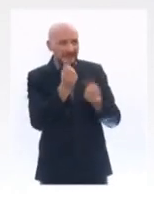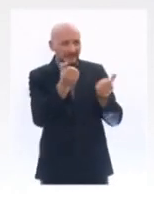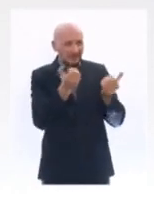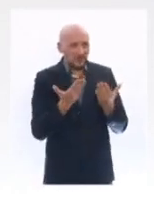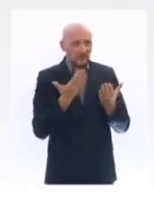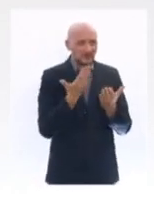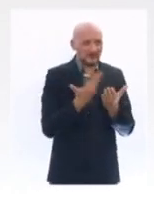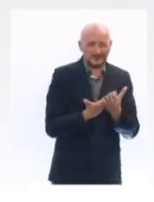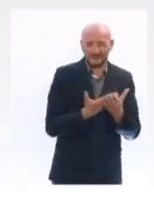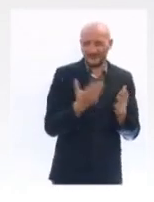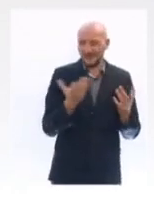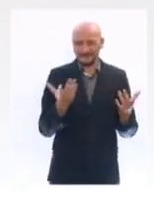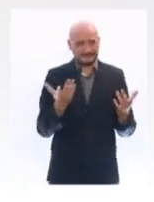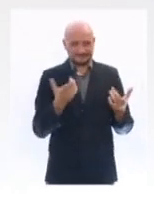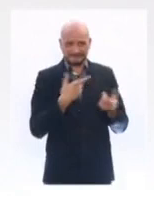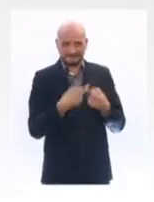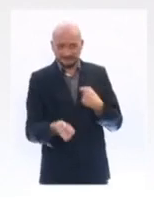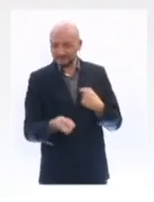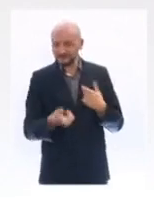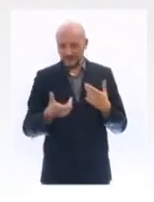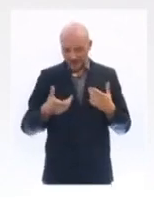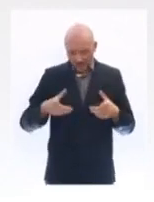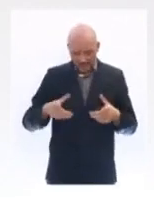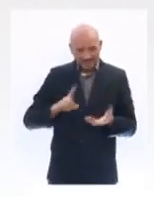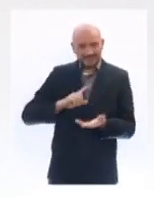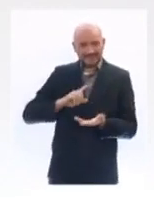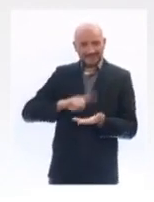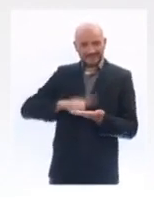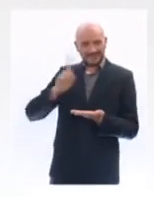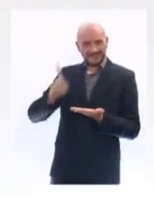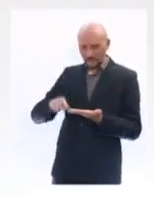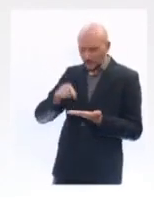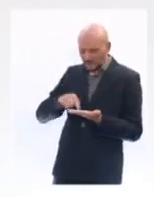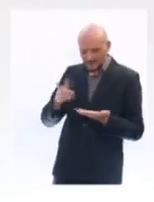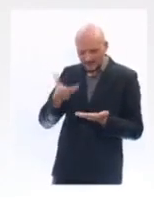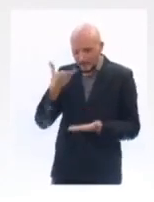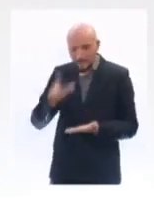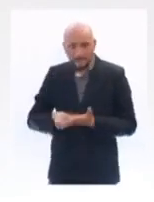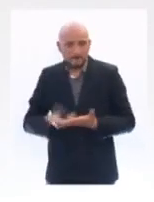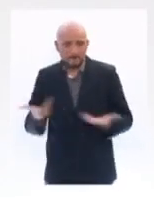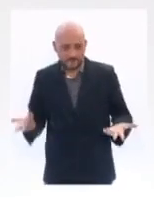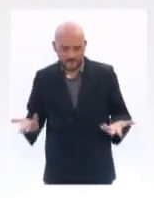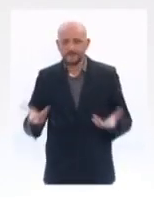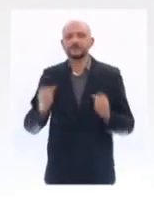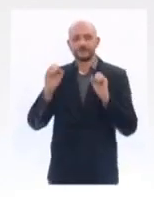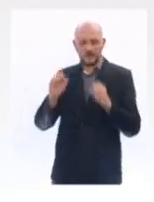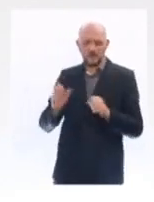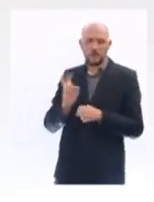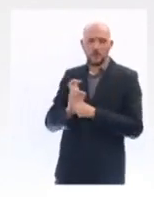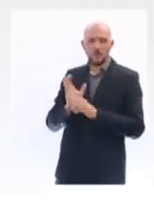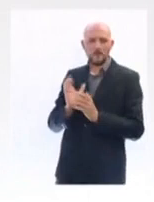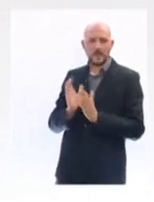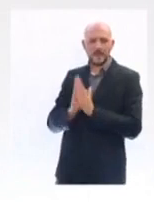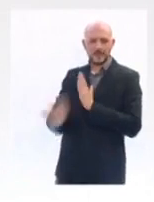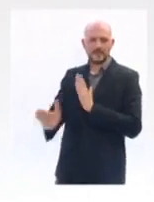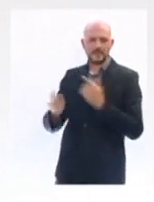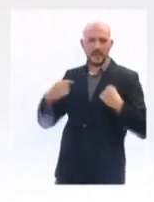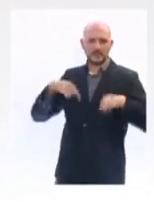de 10 à 50 salariés. Et au-delà de 50 salariés, l'État pourra accorder des avances